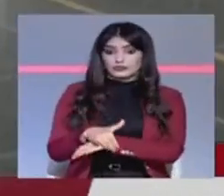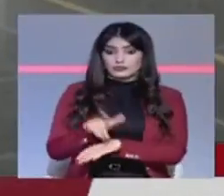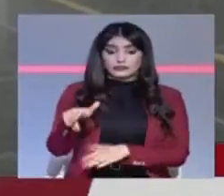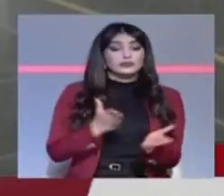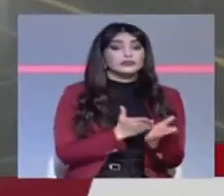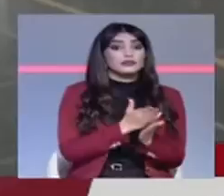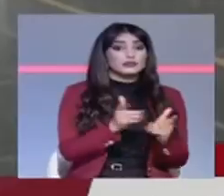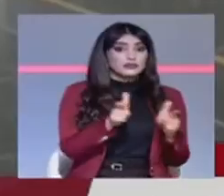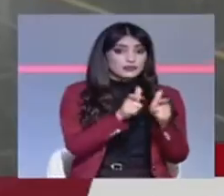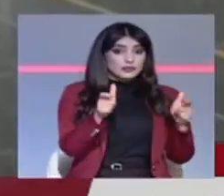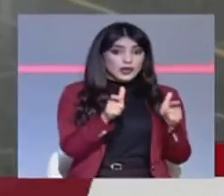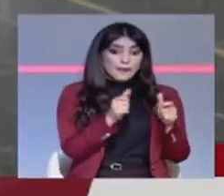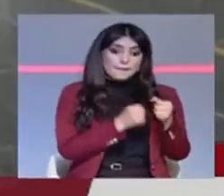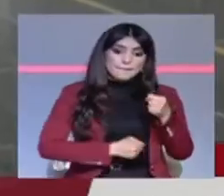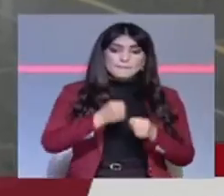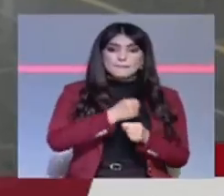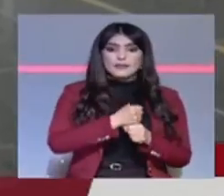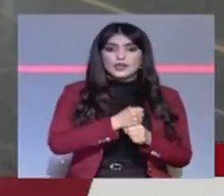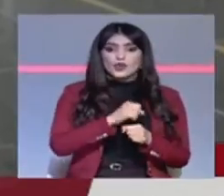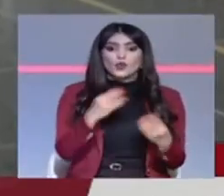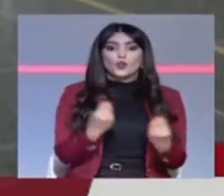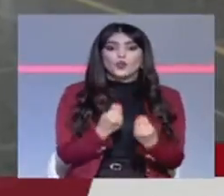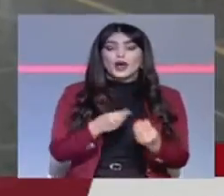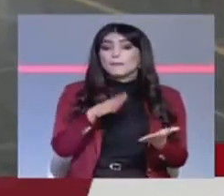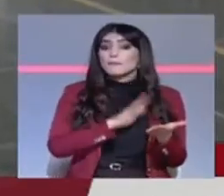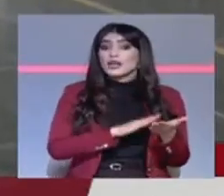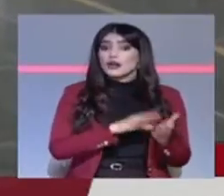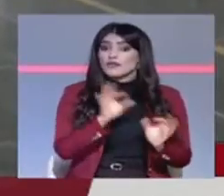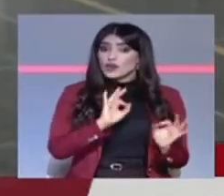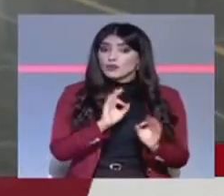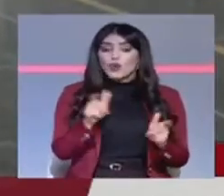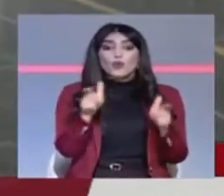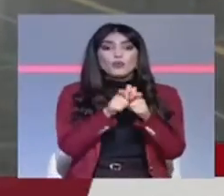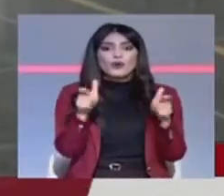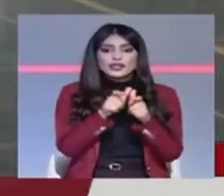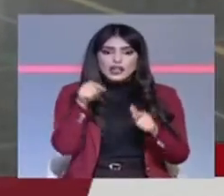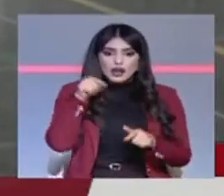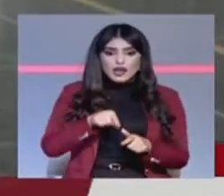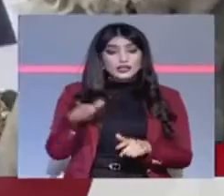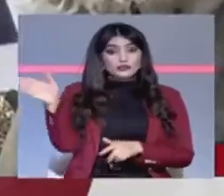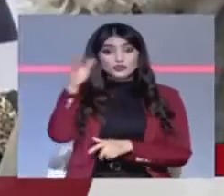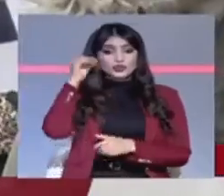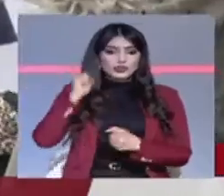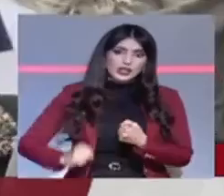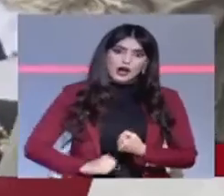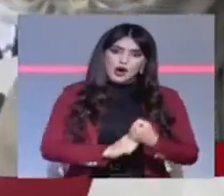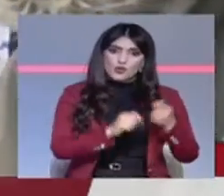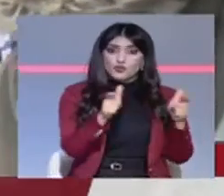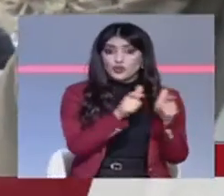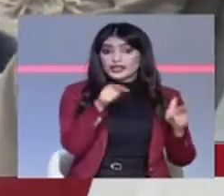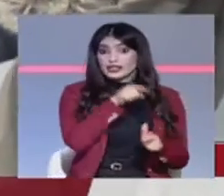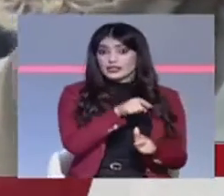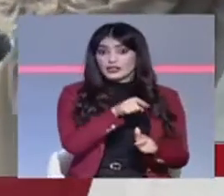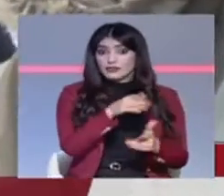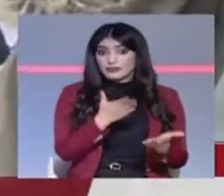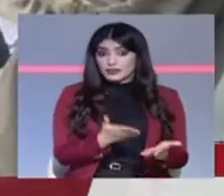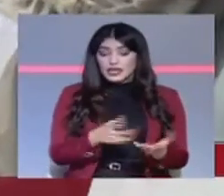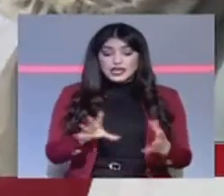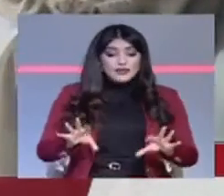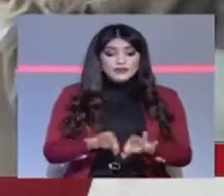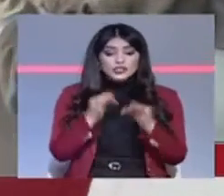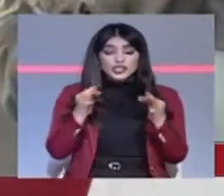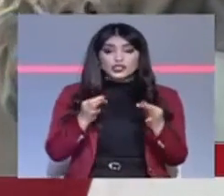نحو فيه نحنا وين بس شويه المؤسسه المؤسسه هذه يلزم الدوله يقف معها حلول الوضعيات